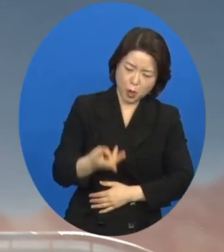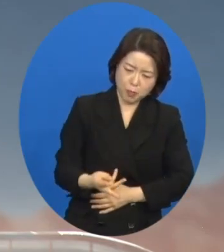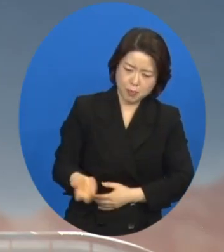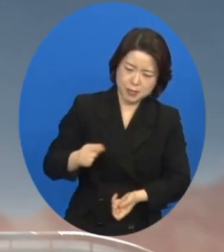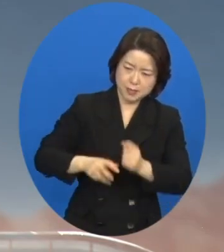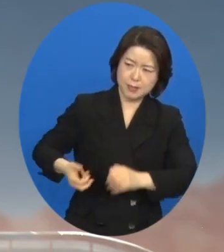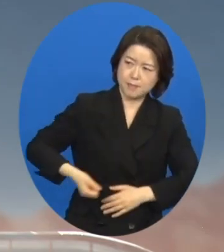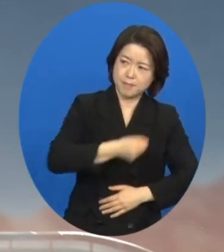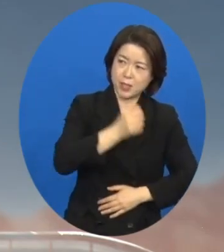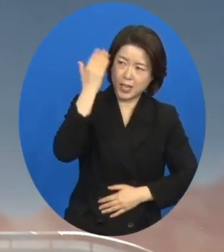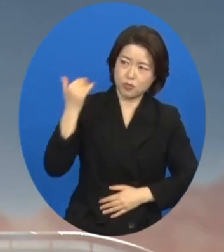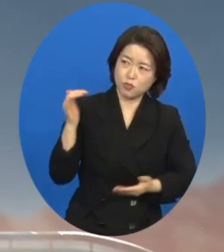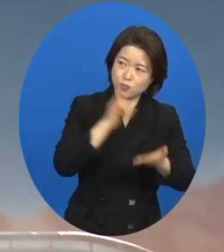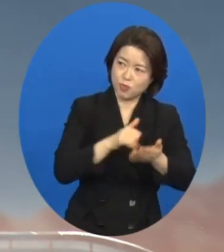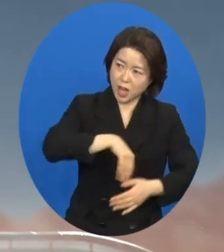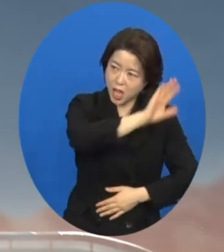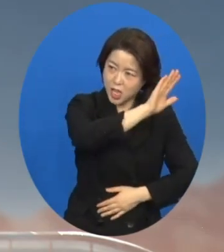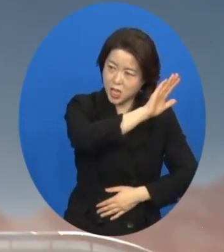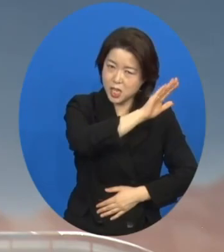몰라요.